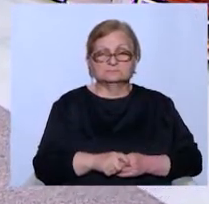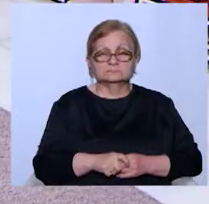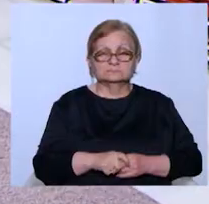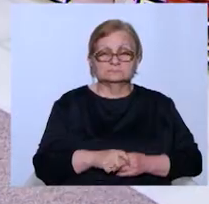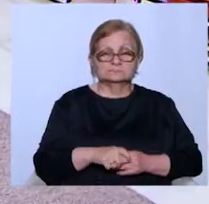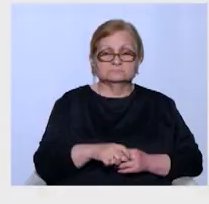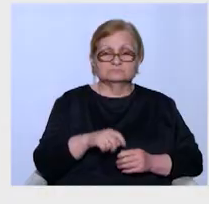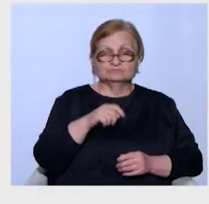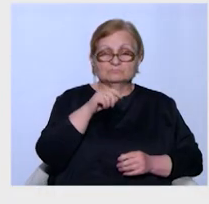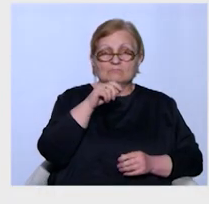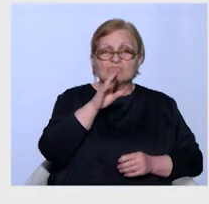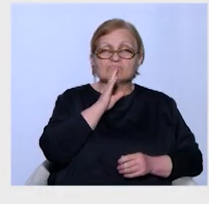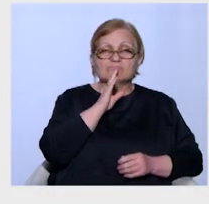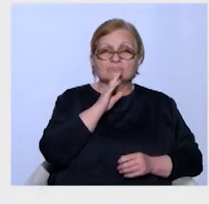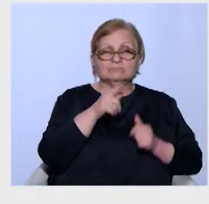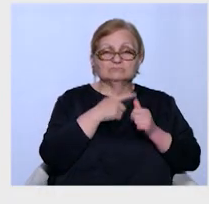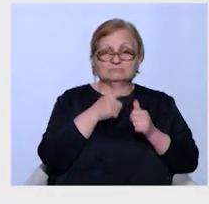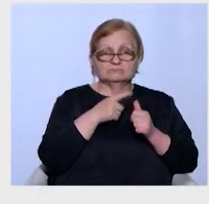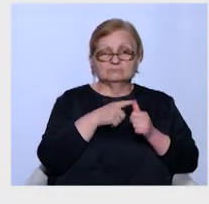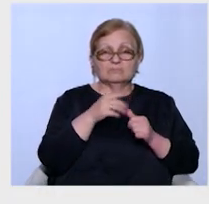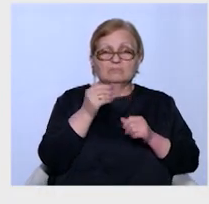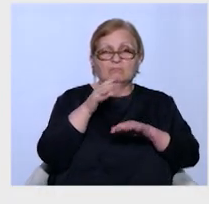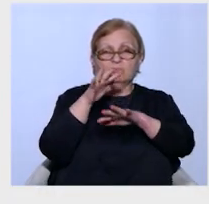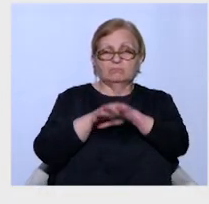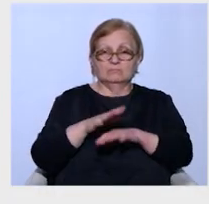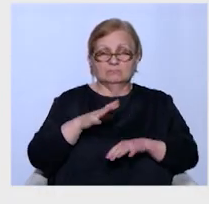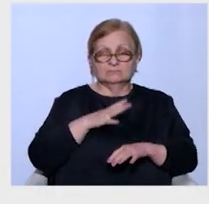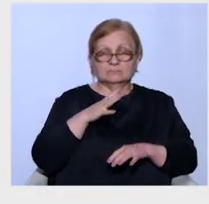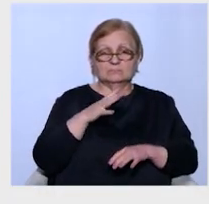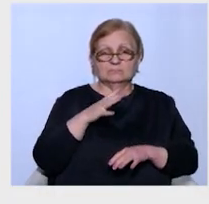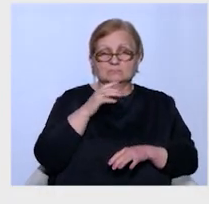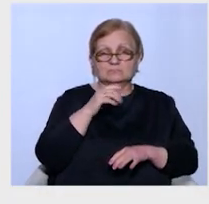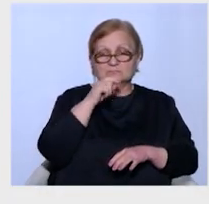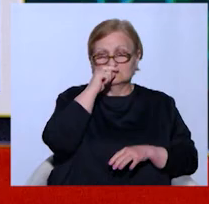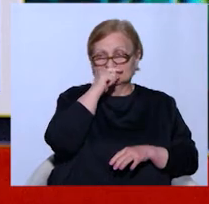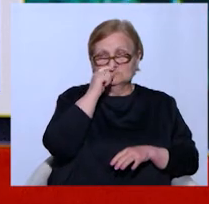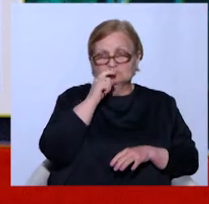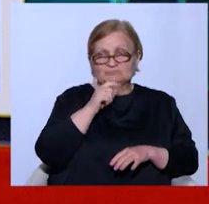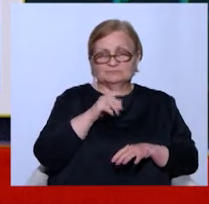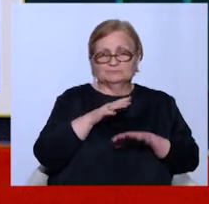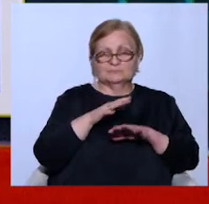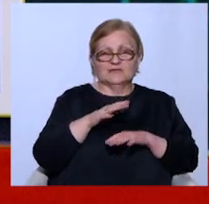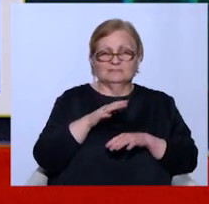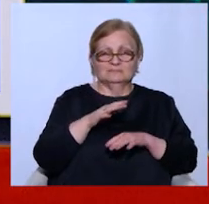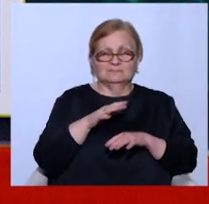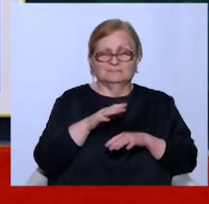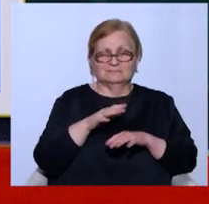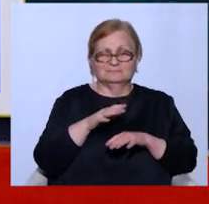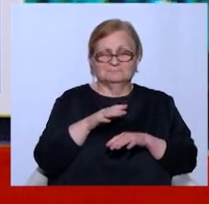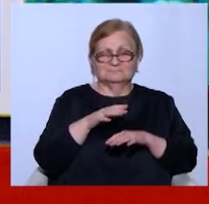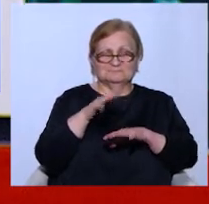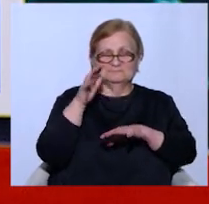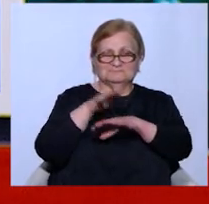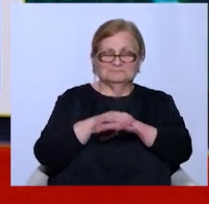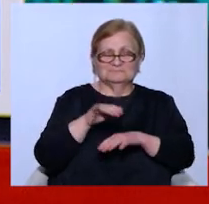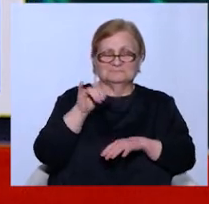მარიცას ანაბარზე ჰქონდა 2ჯერ მეტი ვიდრე დათოს. ესე იგი ყავს ორი პერსონაჟი ამ ამოცანაში, მარიცა და დათო. მარიცას